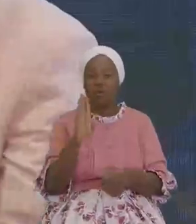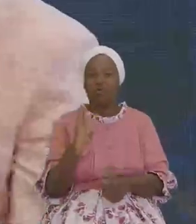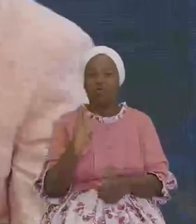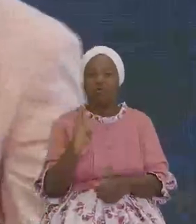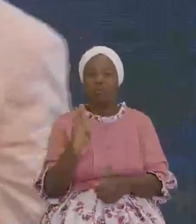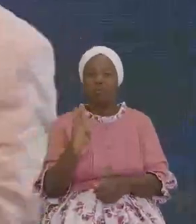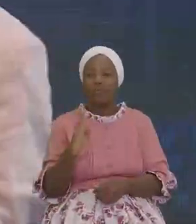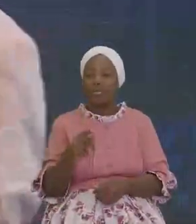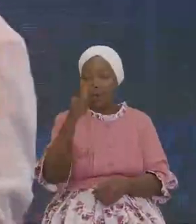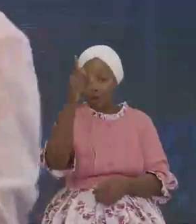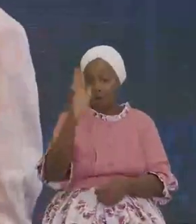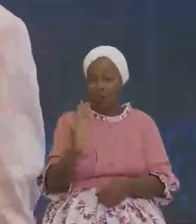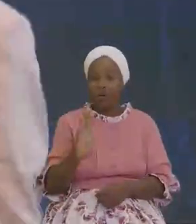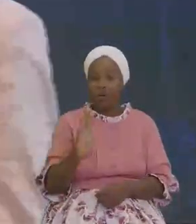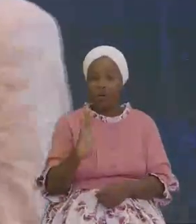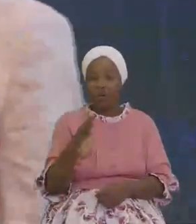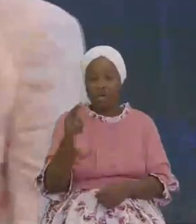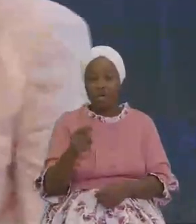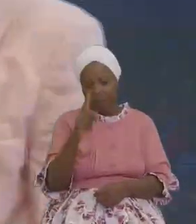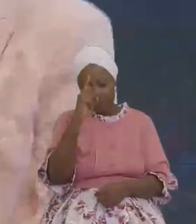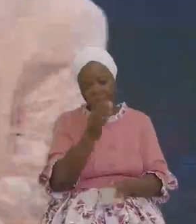Digne ici est connecté à Dieu.